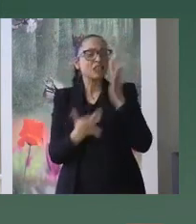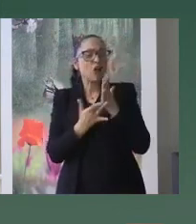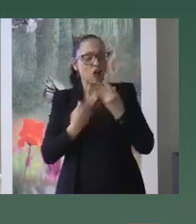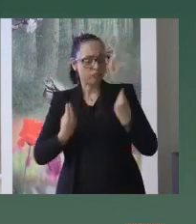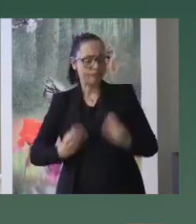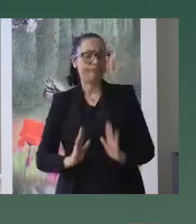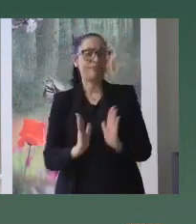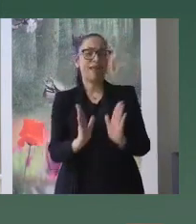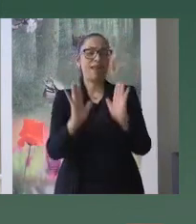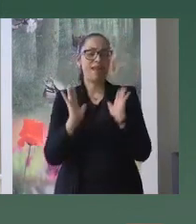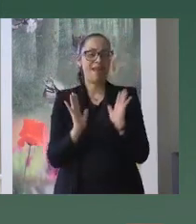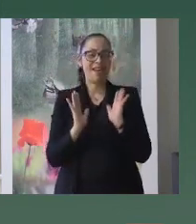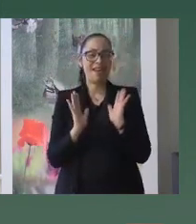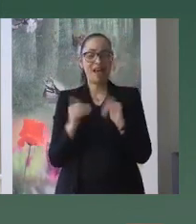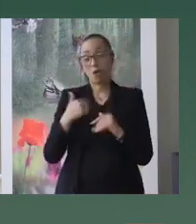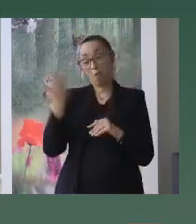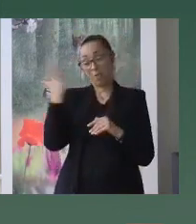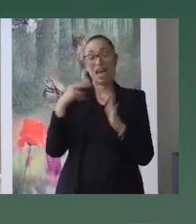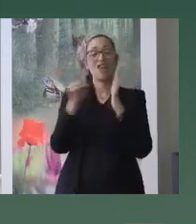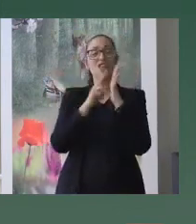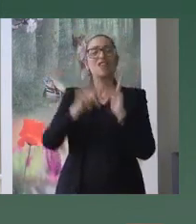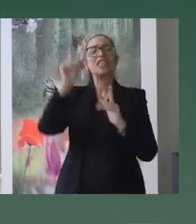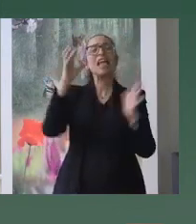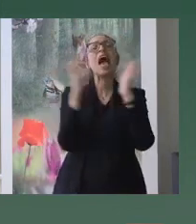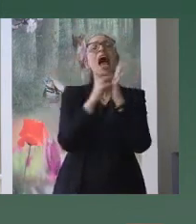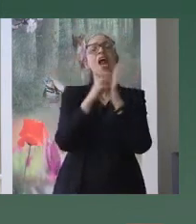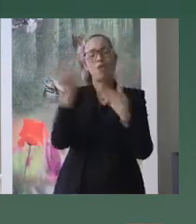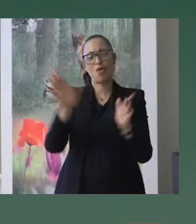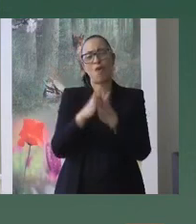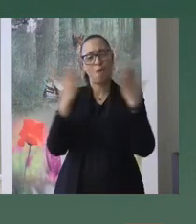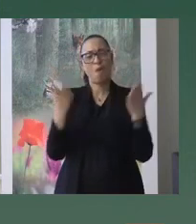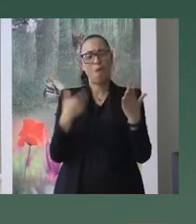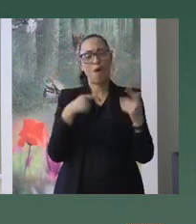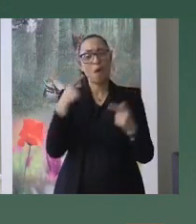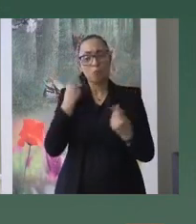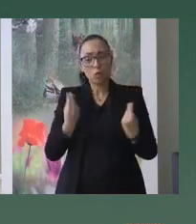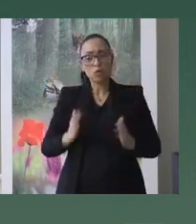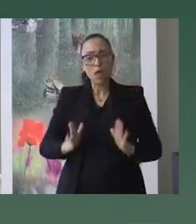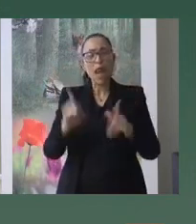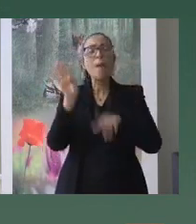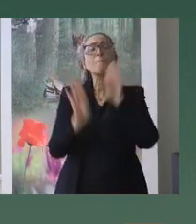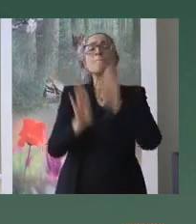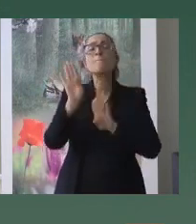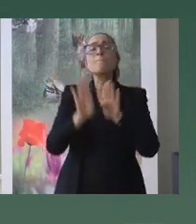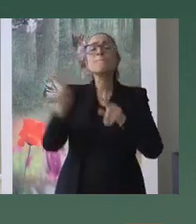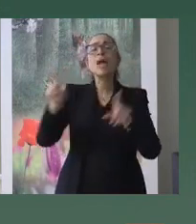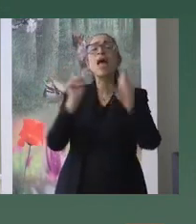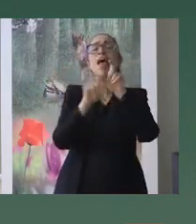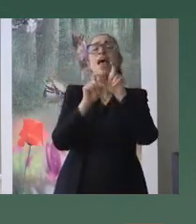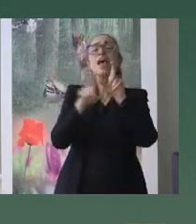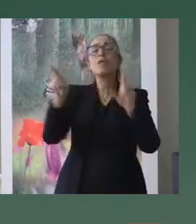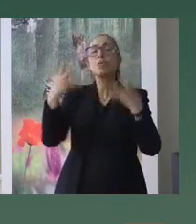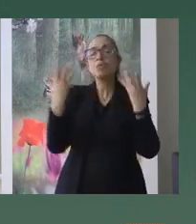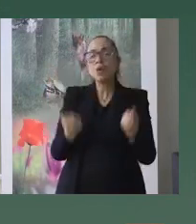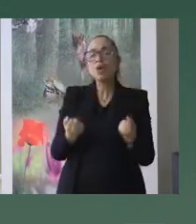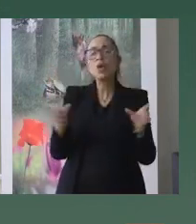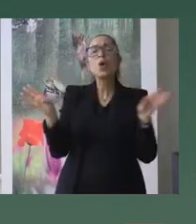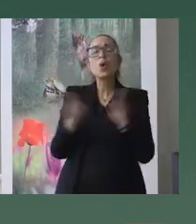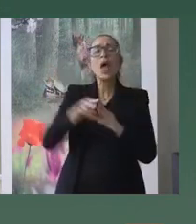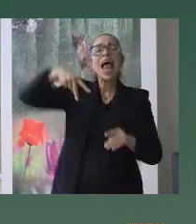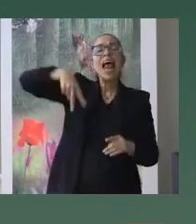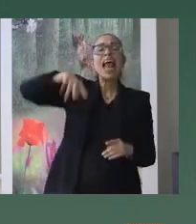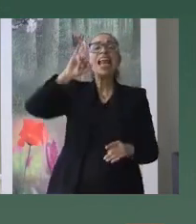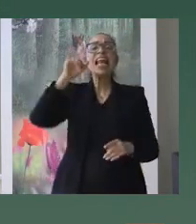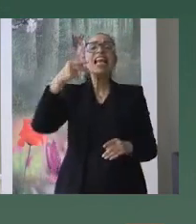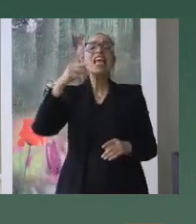καλά. Δηλαδή, διαβάζα τις προάλλες ένα άρθρο στο Guardian που έλεγε πόσο καλά πάει η μετοχή των εταιριών που εκμεταλλεύεται το λίθιο. Το